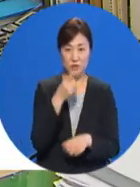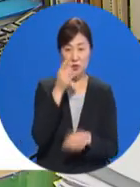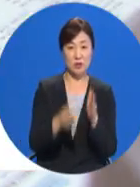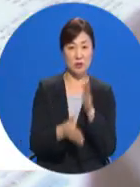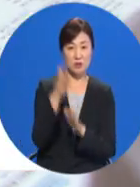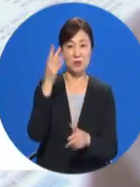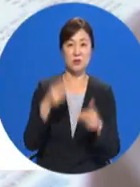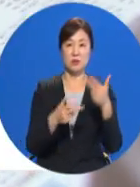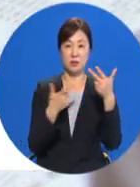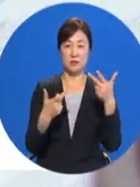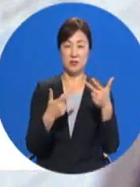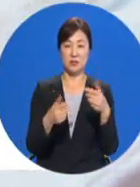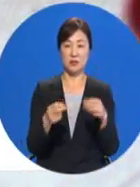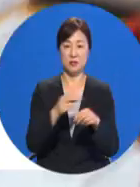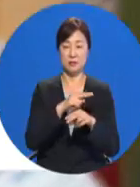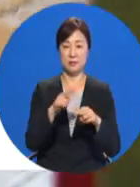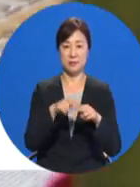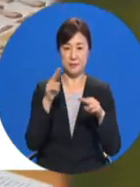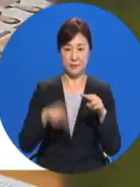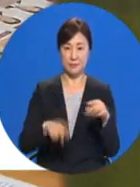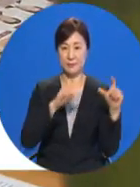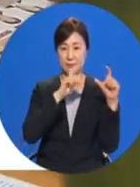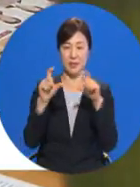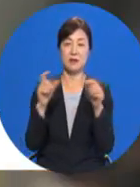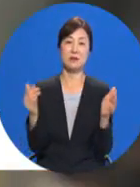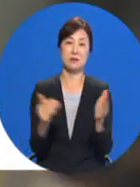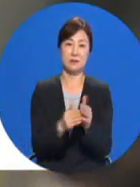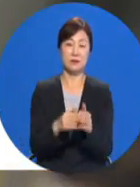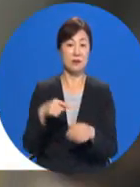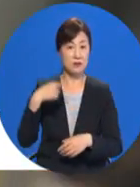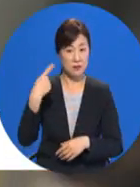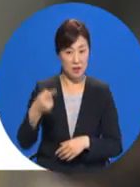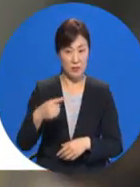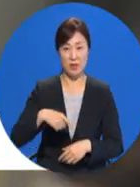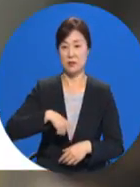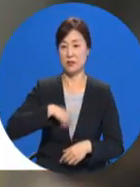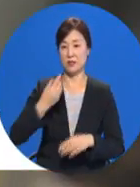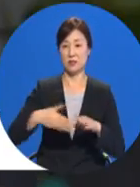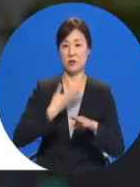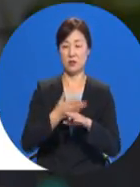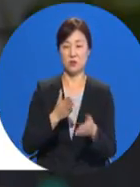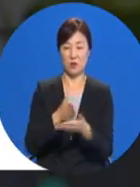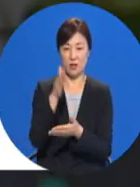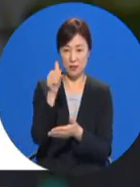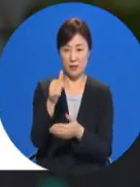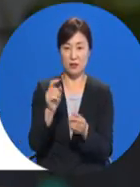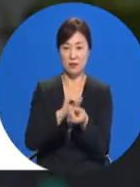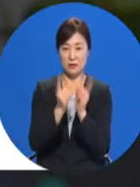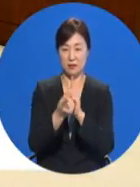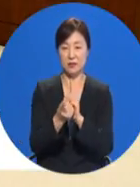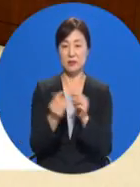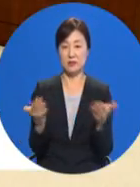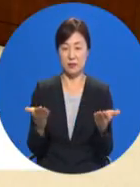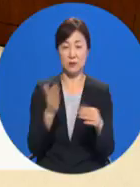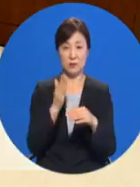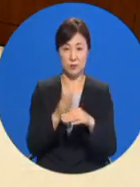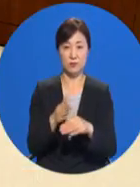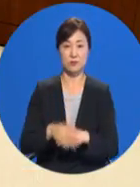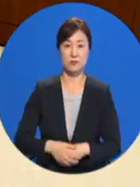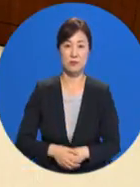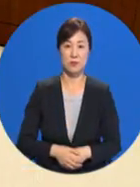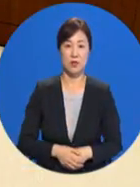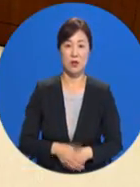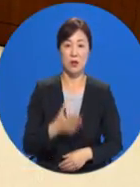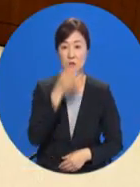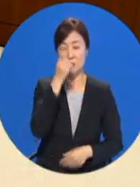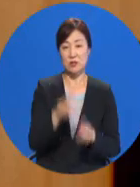17일 해임을 통보했습니다. 순천시는 후속으로 자치혁신과장을 직무대리로 지정한 상황. 허석